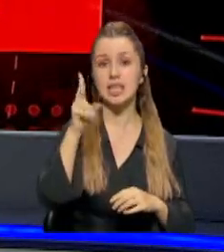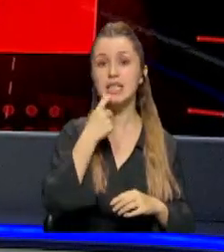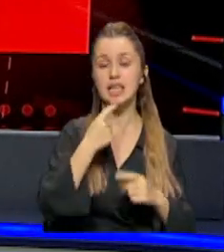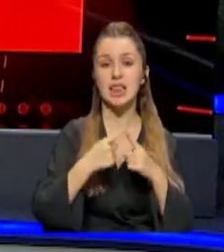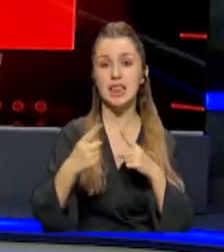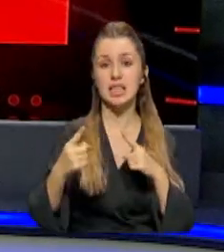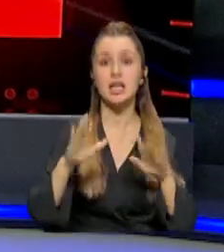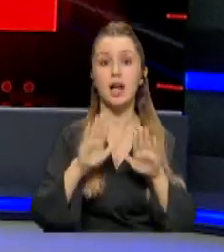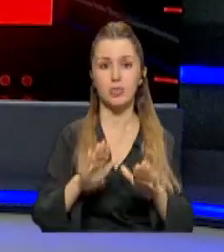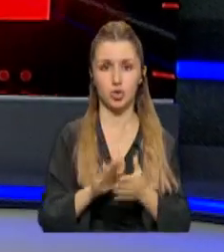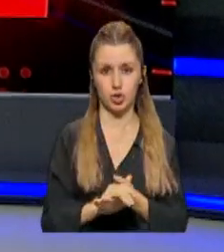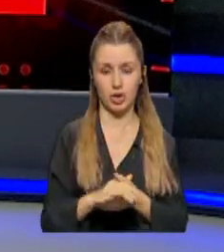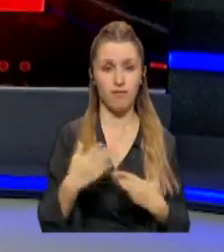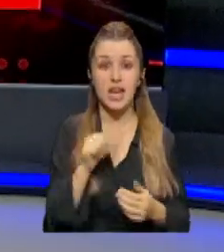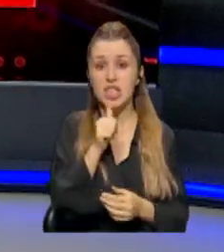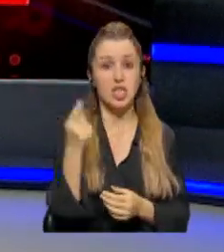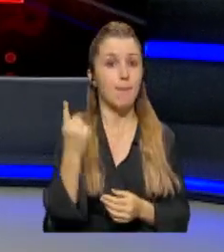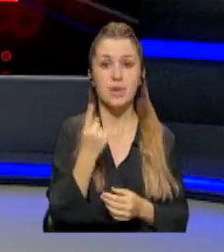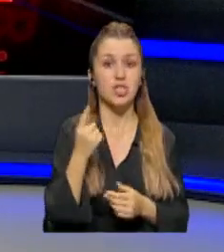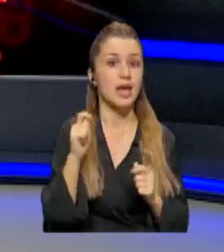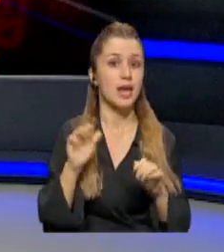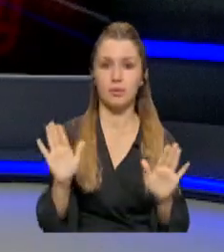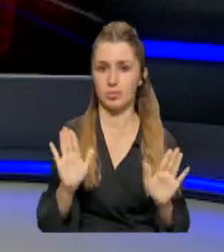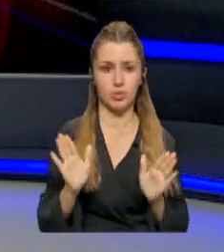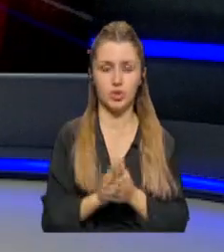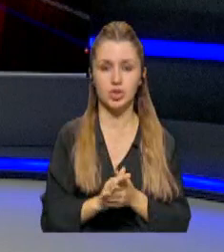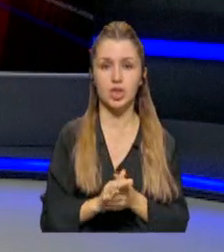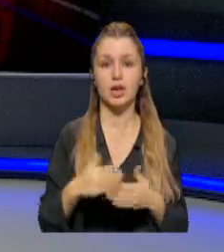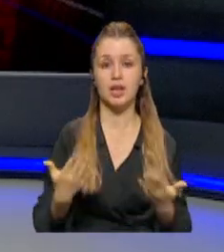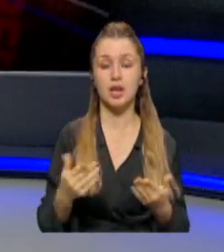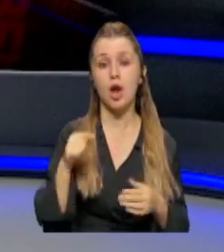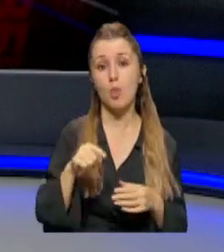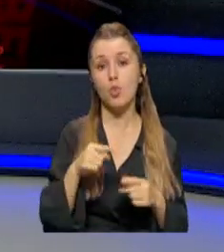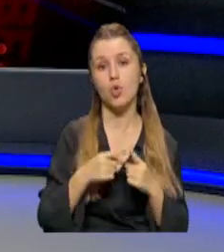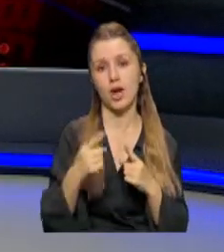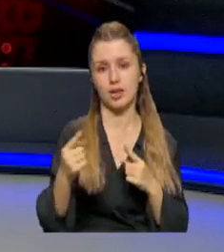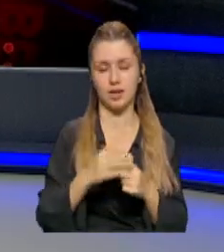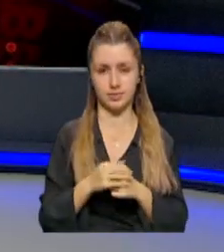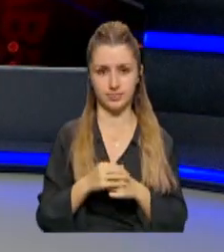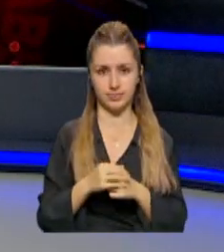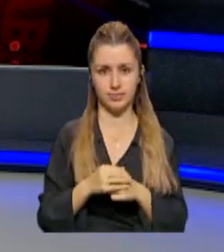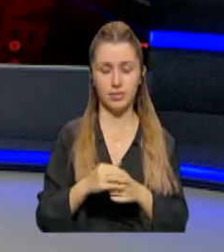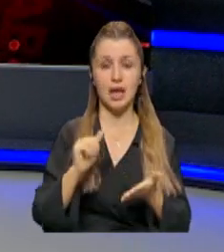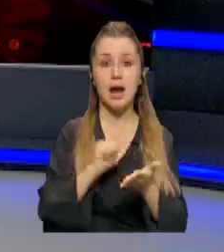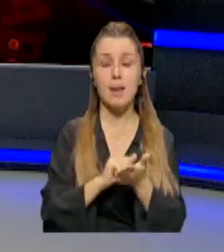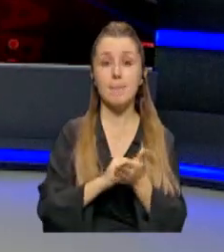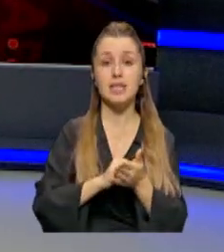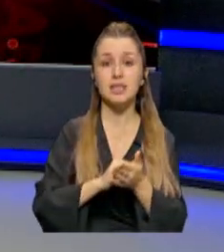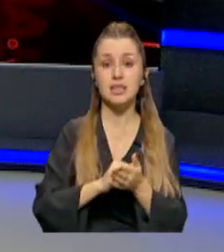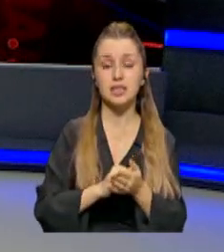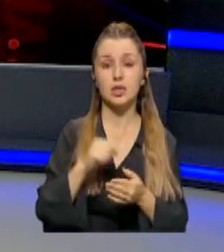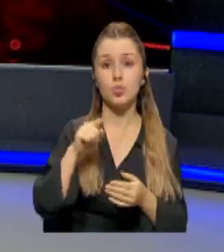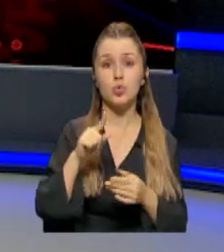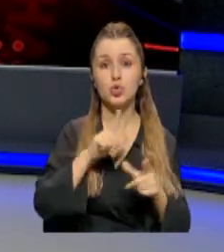yıldır tutulmuş. Ve hiçbir şey yapılmamış ta ki bugüne kadar. Basın organlarında